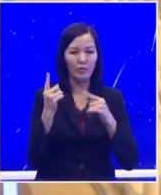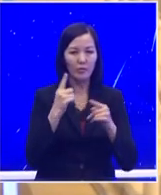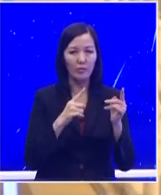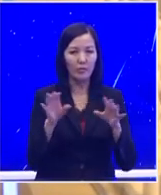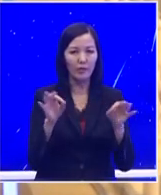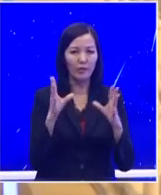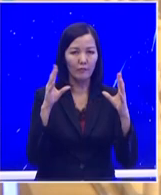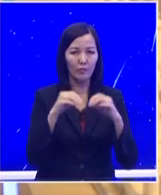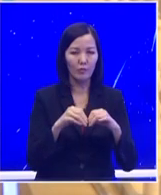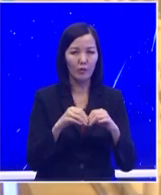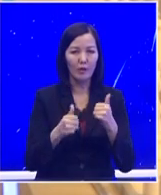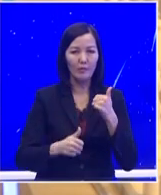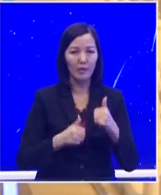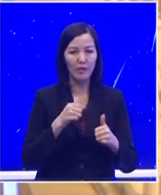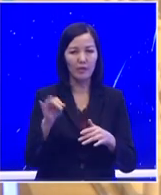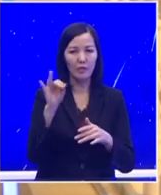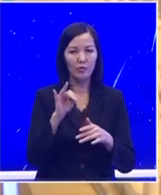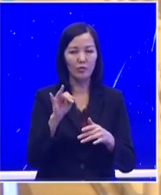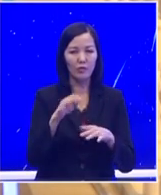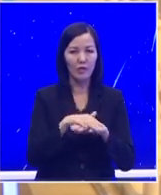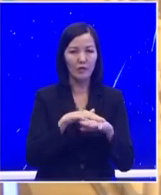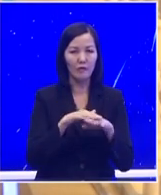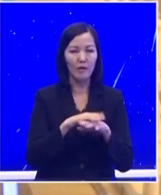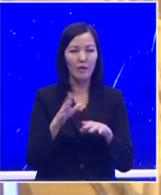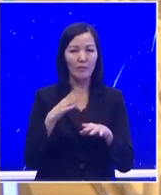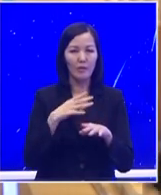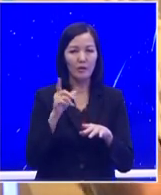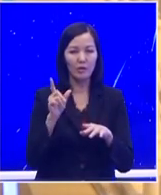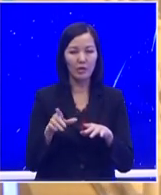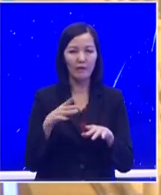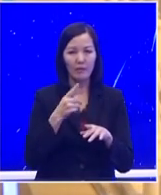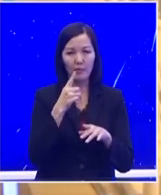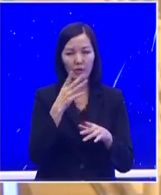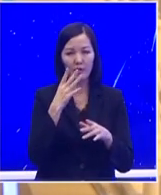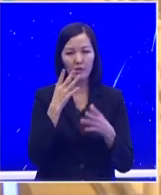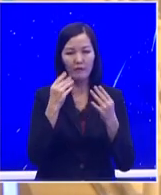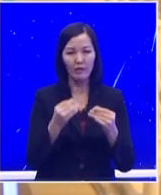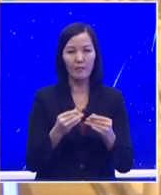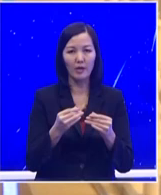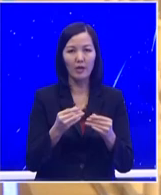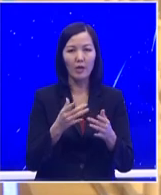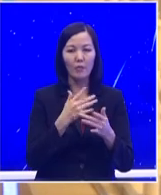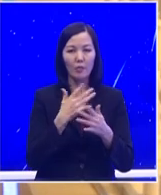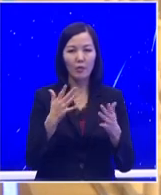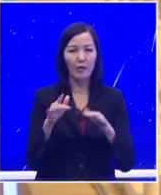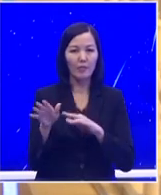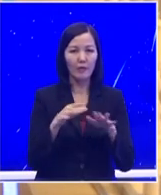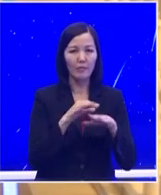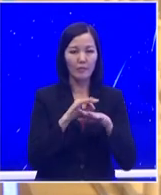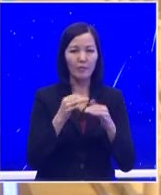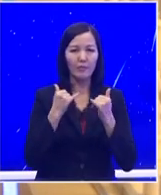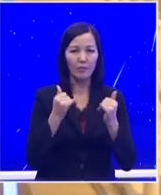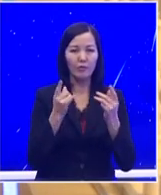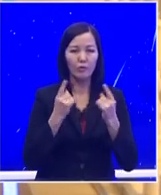под музыку. Мы горды тем, что в истории нашего народа был такой человек. В ближайшие дни в области пройдет еще ряд мероприятий, посвященных